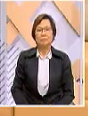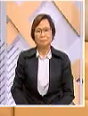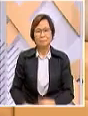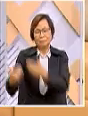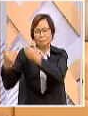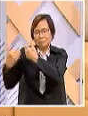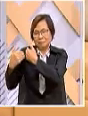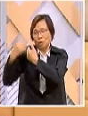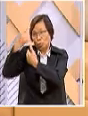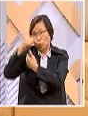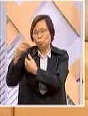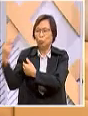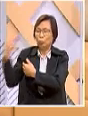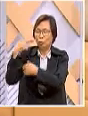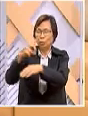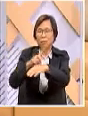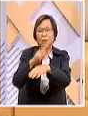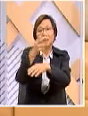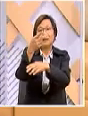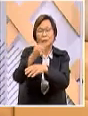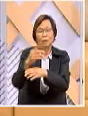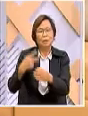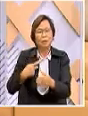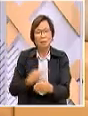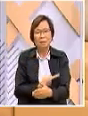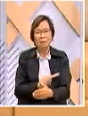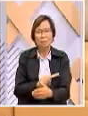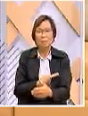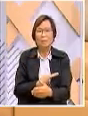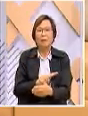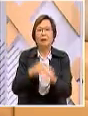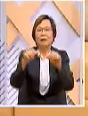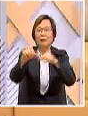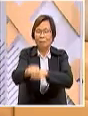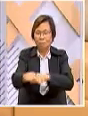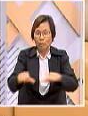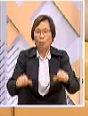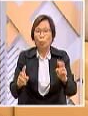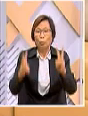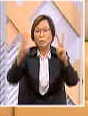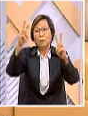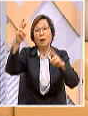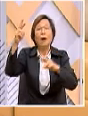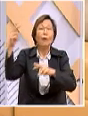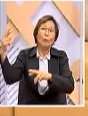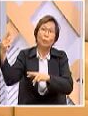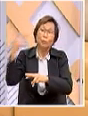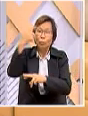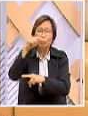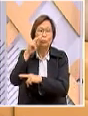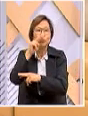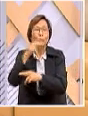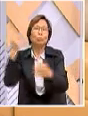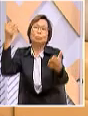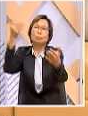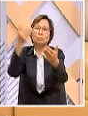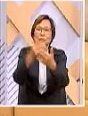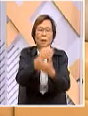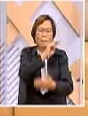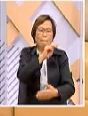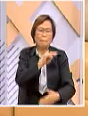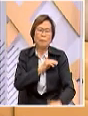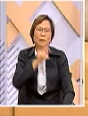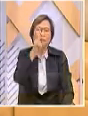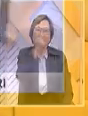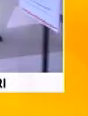sendiri untuk radio di RTM. Baik, kita terus saja ke Terjun Perdana Angkasa Puri dan juga di Wisma Radio untuk menantikan dan juga menyaksikan ketibaan Yang Berhormat Menteri